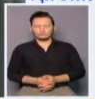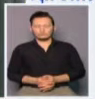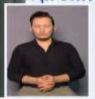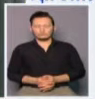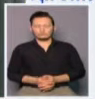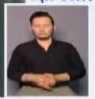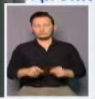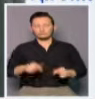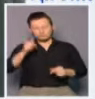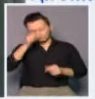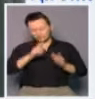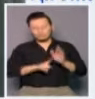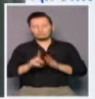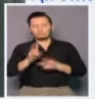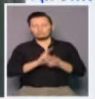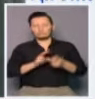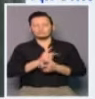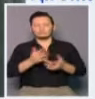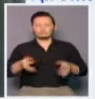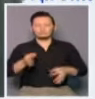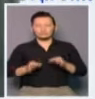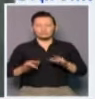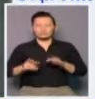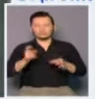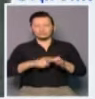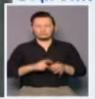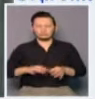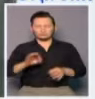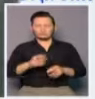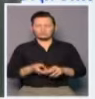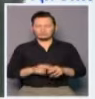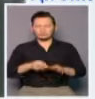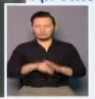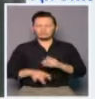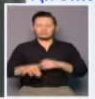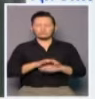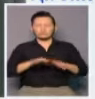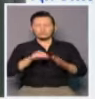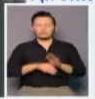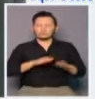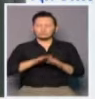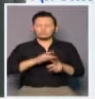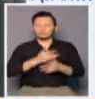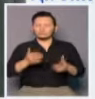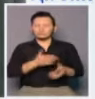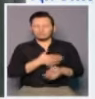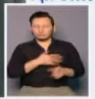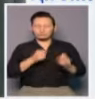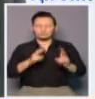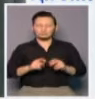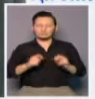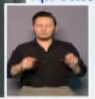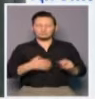В этом году есть некоторые изменения в правилах регистрации. В частности, граждане, имеющие полис добровольного страхования,